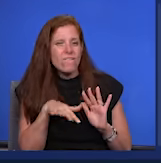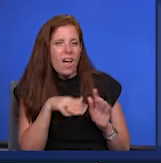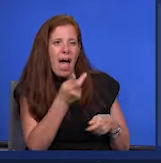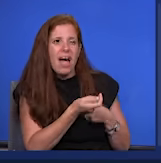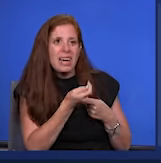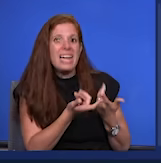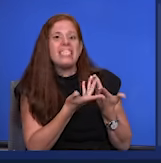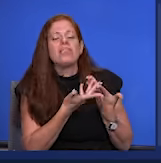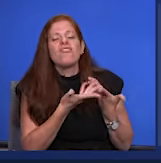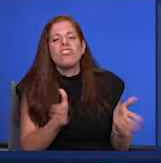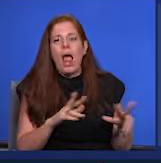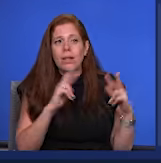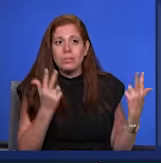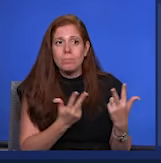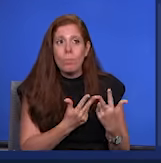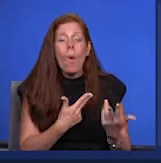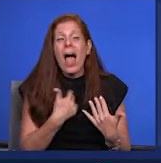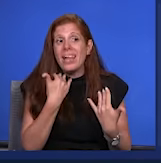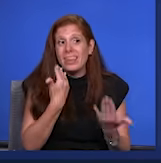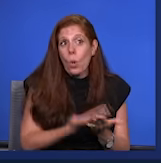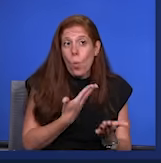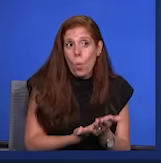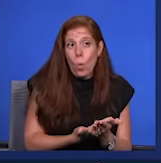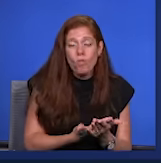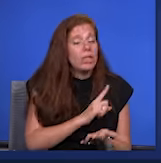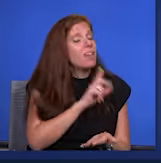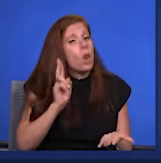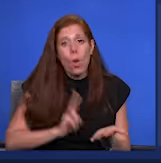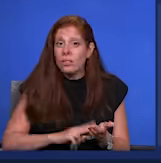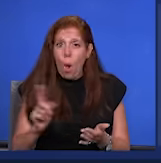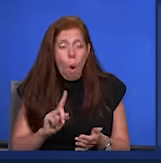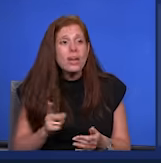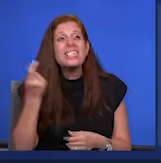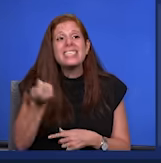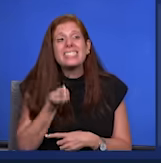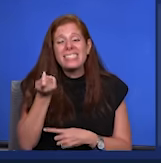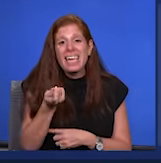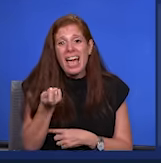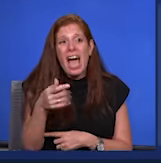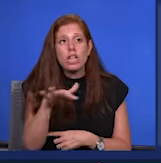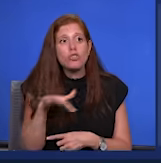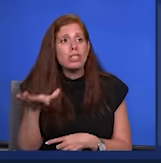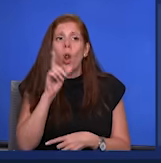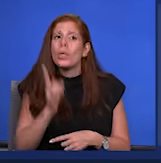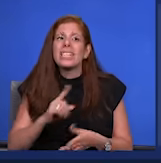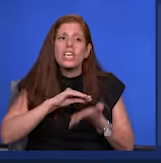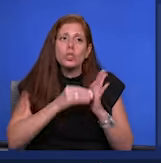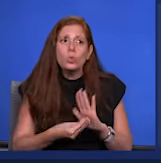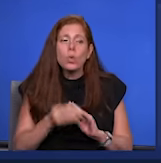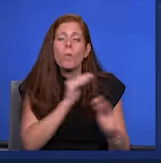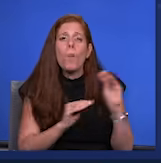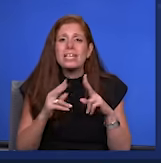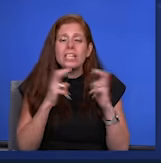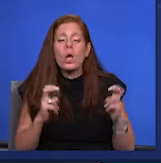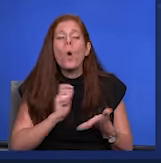לציבור. התיאור העובדתי של מה שנעשה במקום אינו נכון. סחירת השטח אינה טעונה אישור מועצת העיר או משרד הפנים.